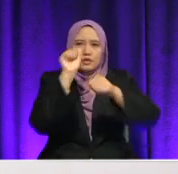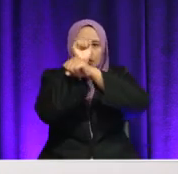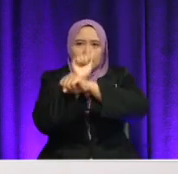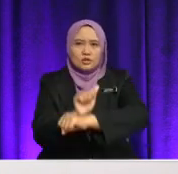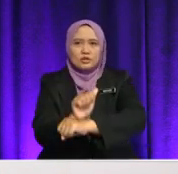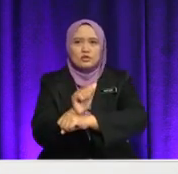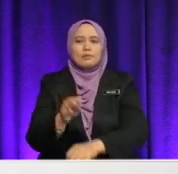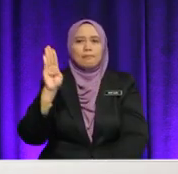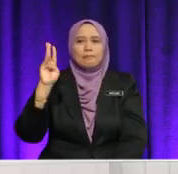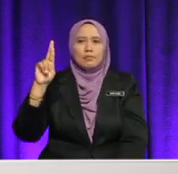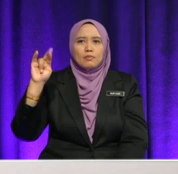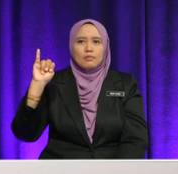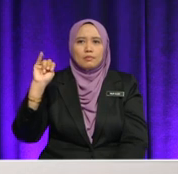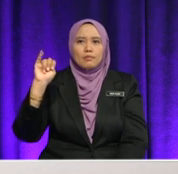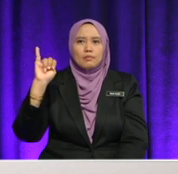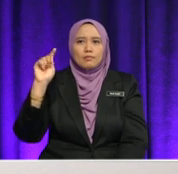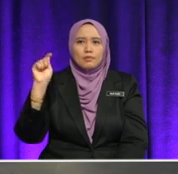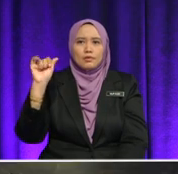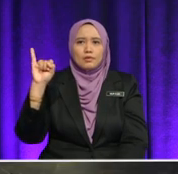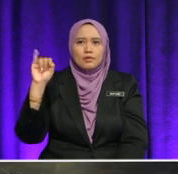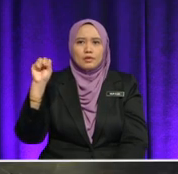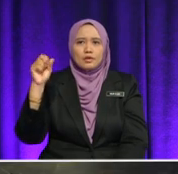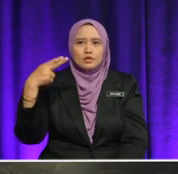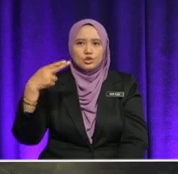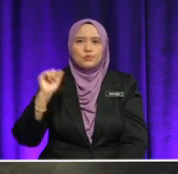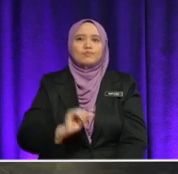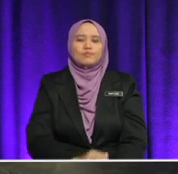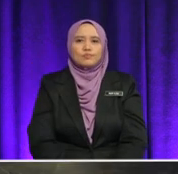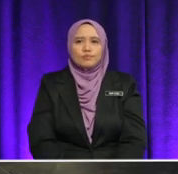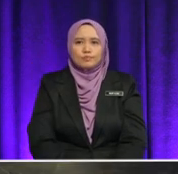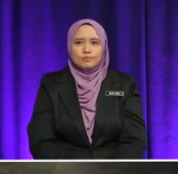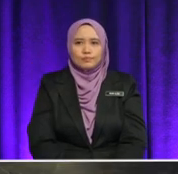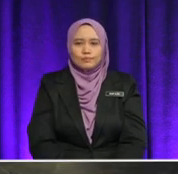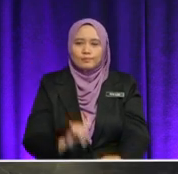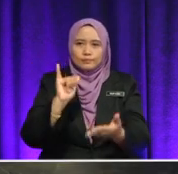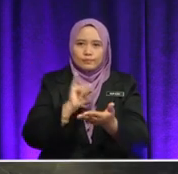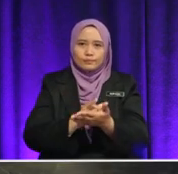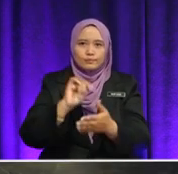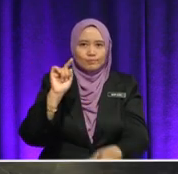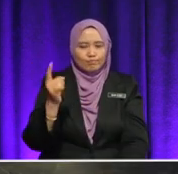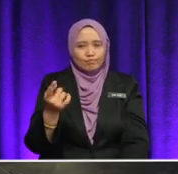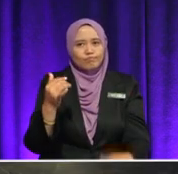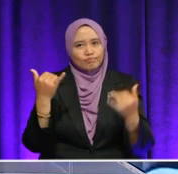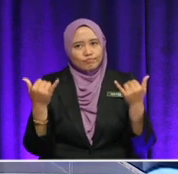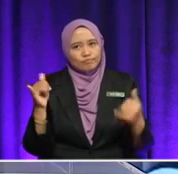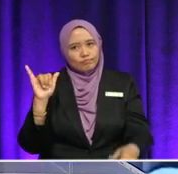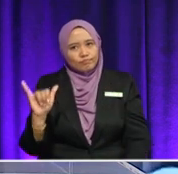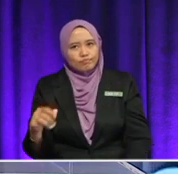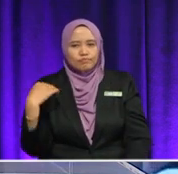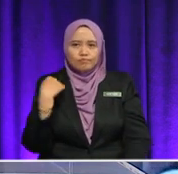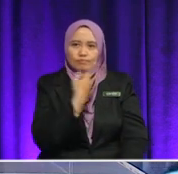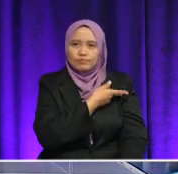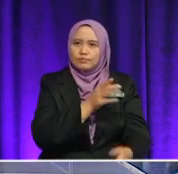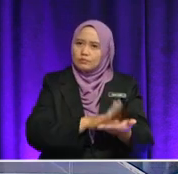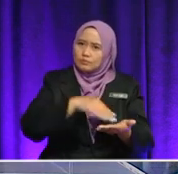itu juga oke itu DC gua itu saja kandungan dia murid-murid di Google nih semua